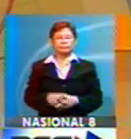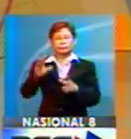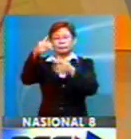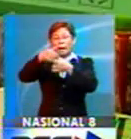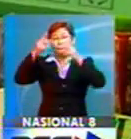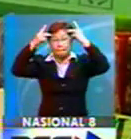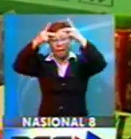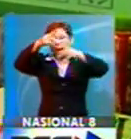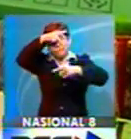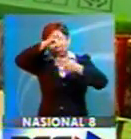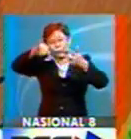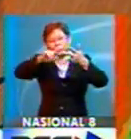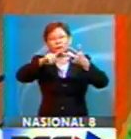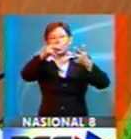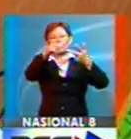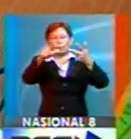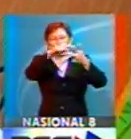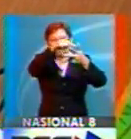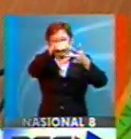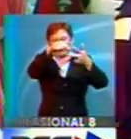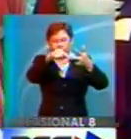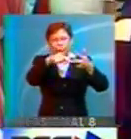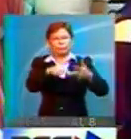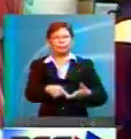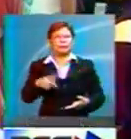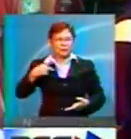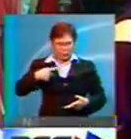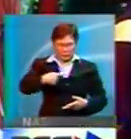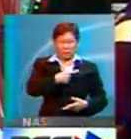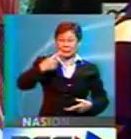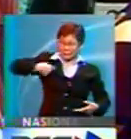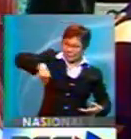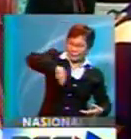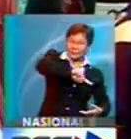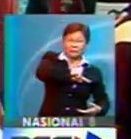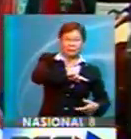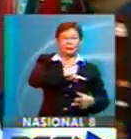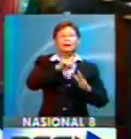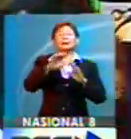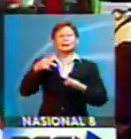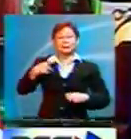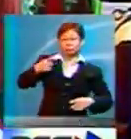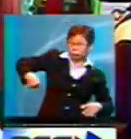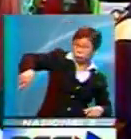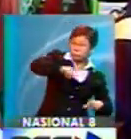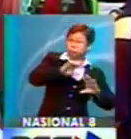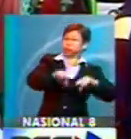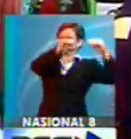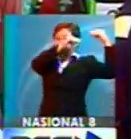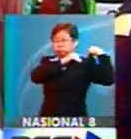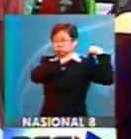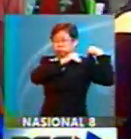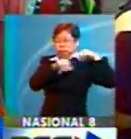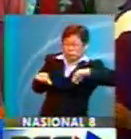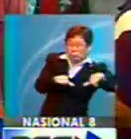Pahang, Putrajaya dan Kuala Lumpur. Jadi kita secara bertanggungjawabnya agresifly